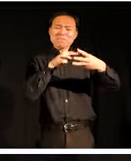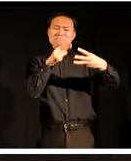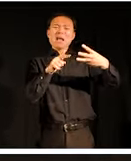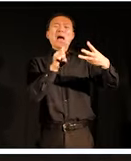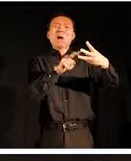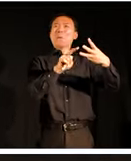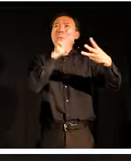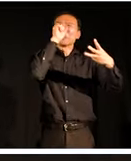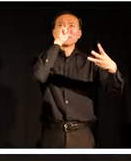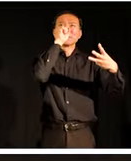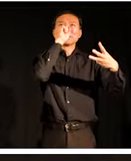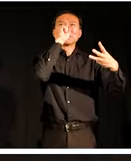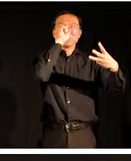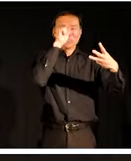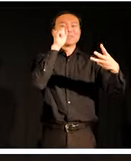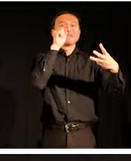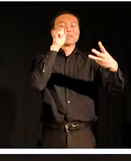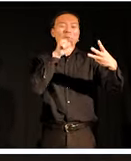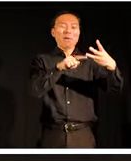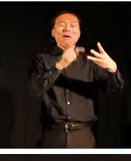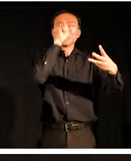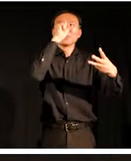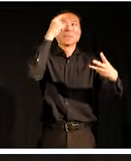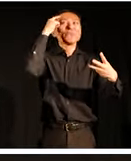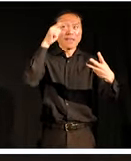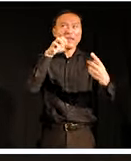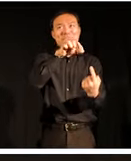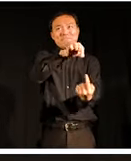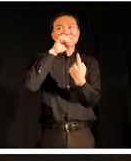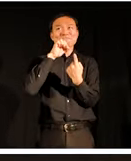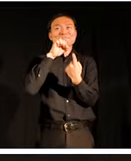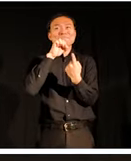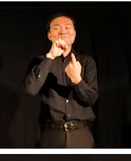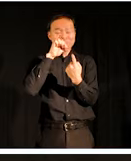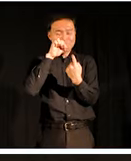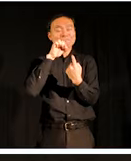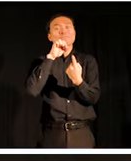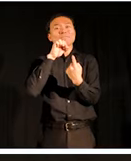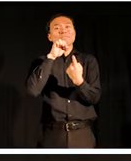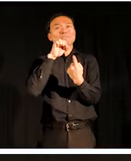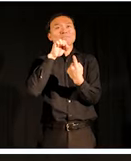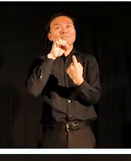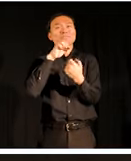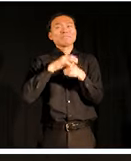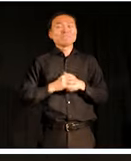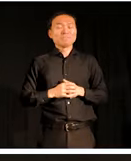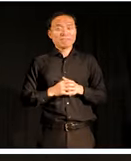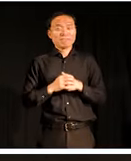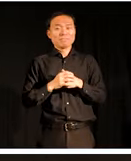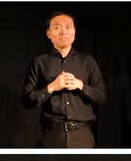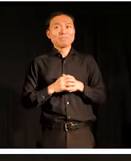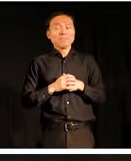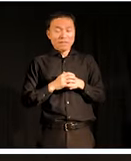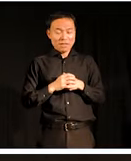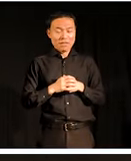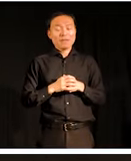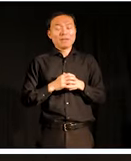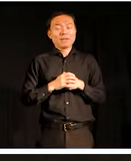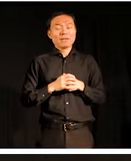とねこっちの方が良さそうそれであのあのあのあまそうあの僕はそれ